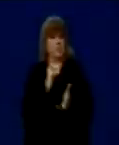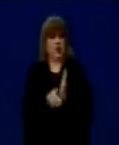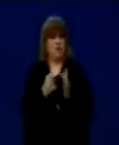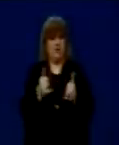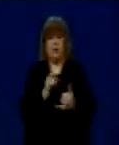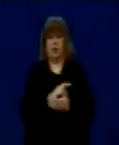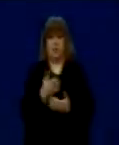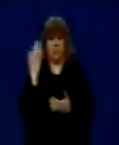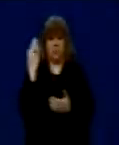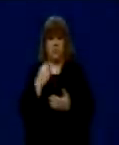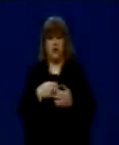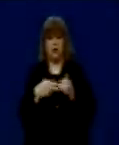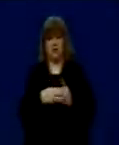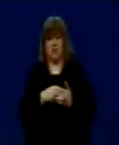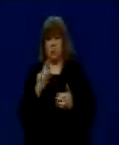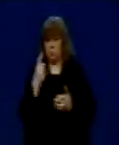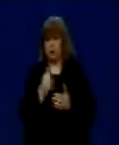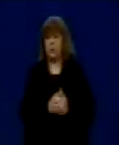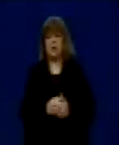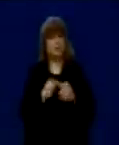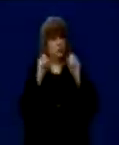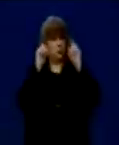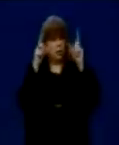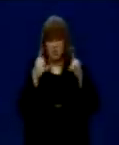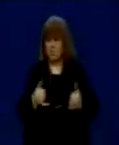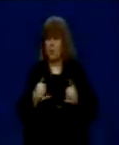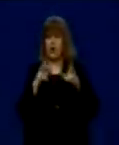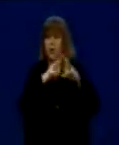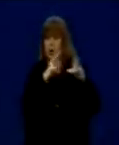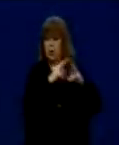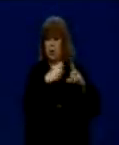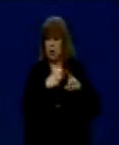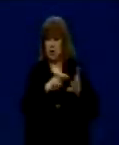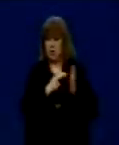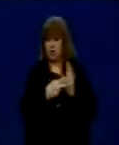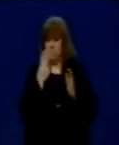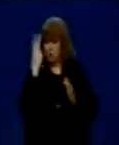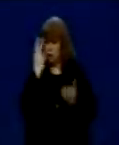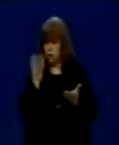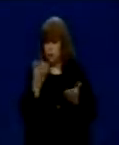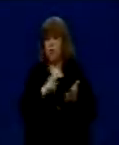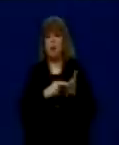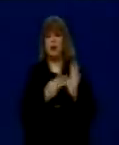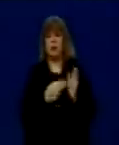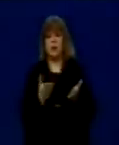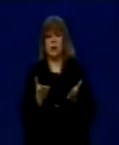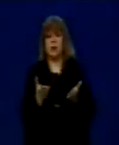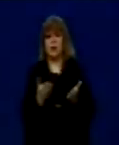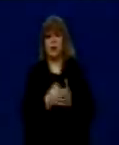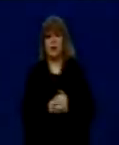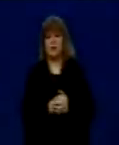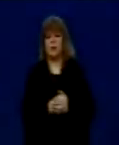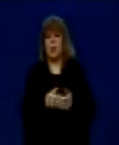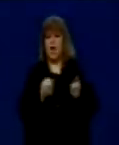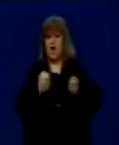pasur urgjencën që prej vitit 2011. Edhe është e çuditshme se si tash Alianca i ka kuptuar si probleme. Pra po thonë që janë probleme prej